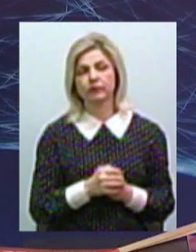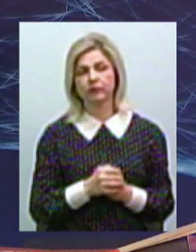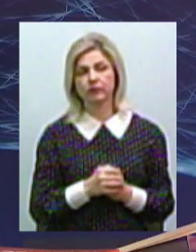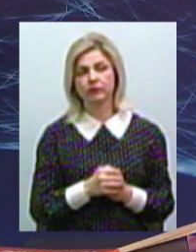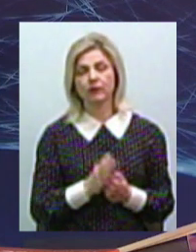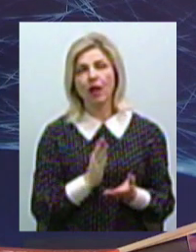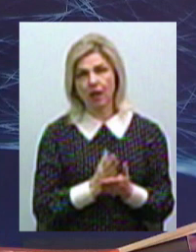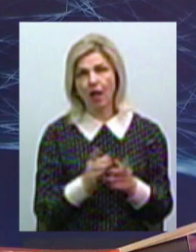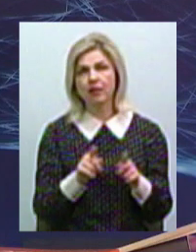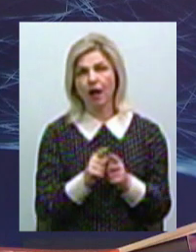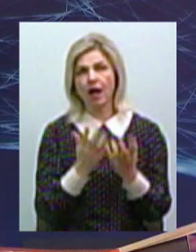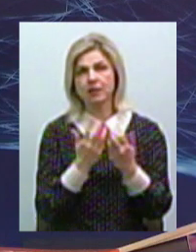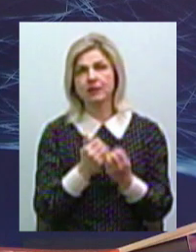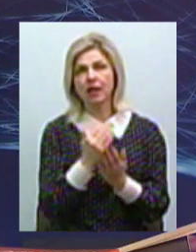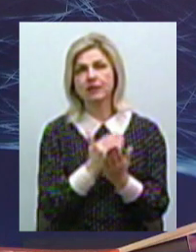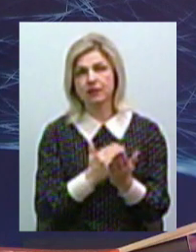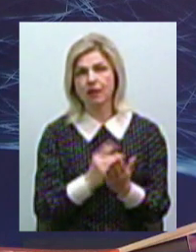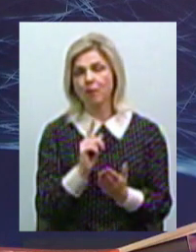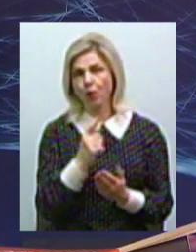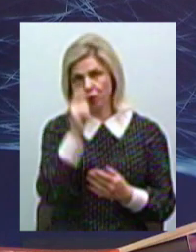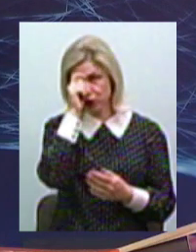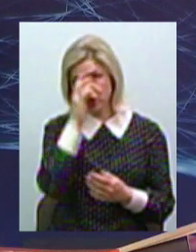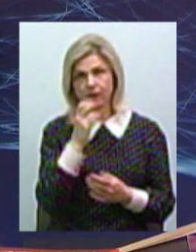таку статистику, тому що чоловіки не завжди